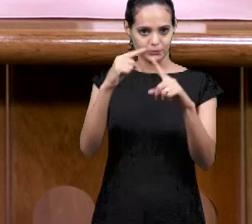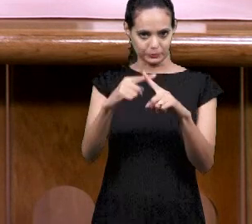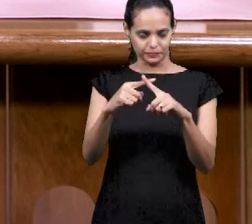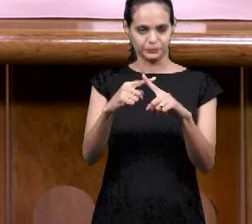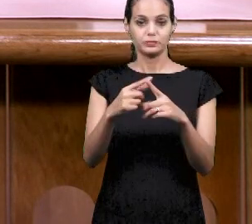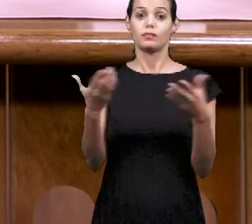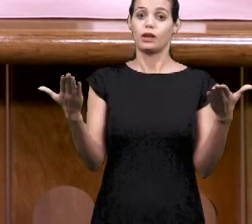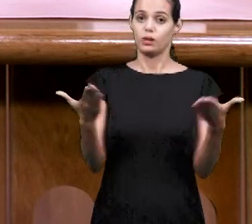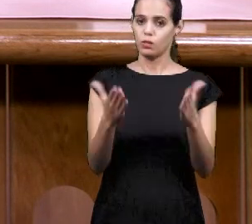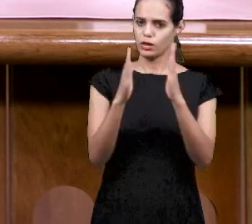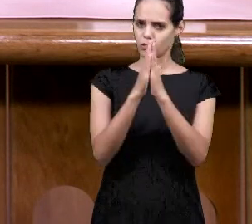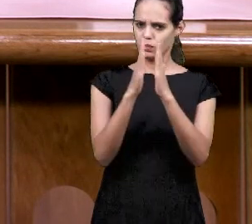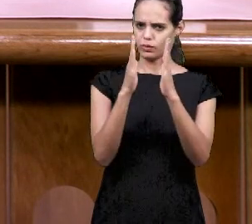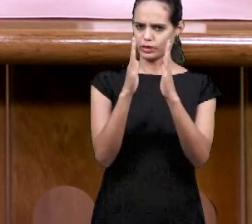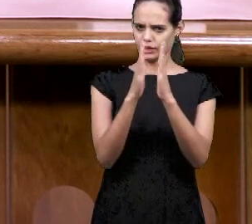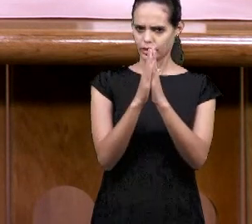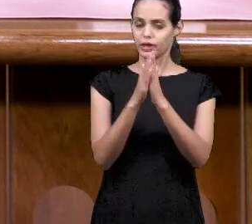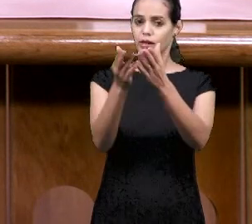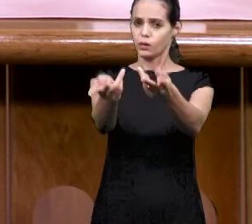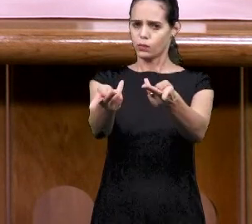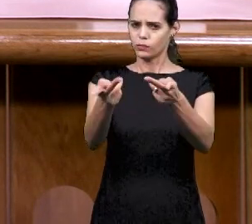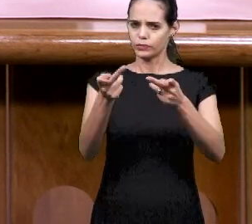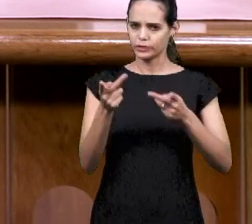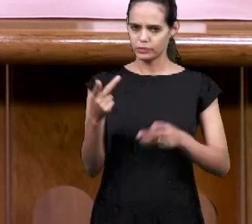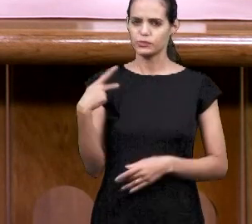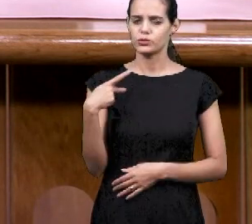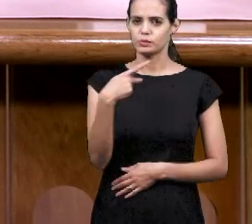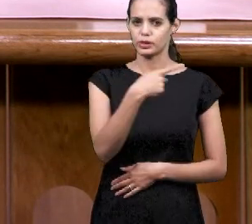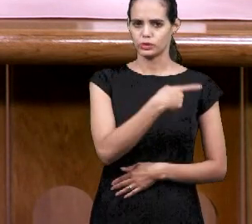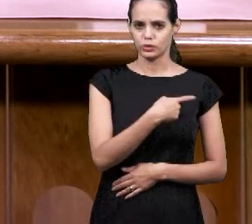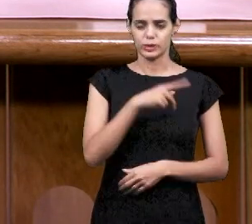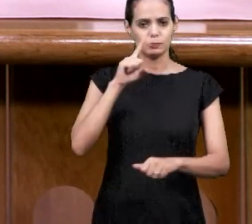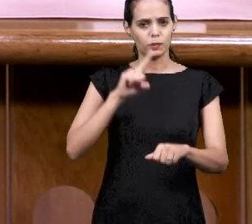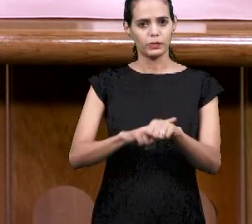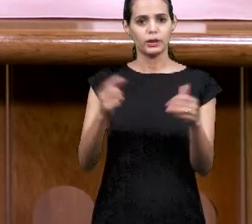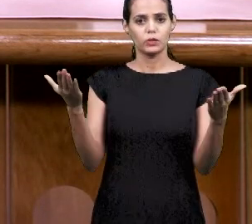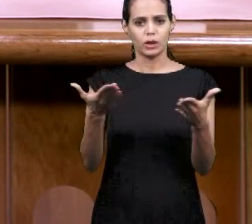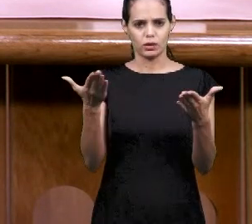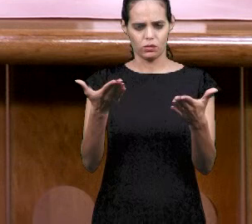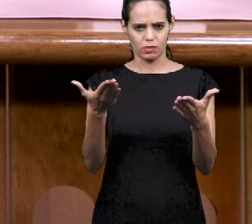seront habilités à participer aussi des études qui seront